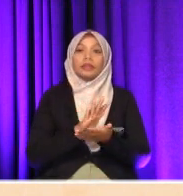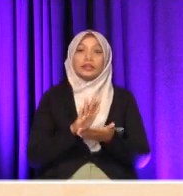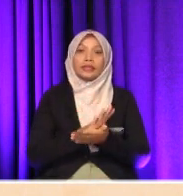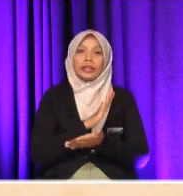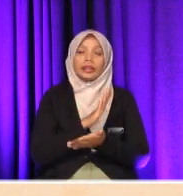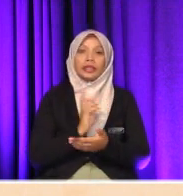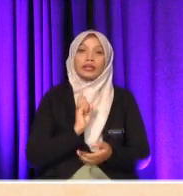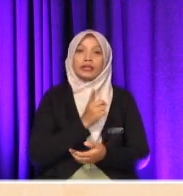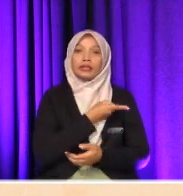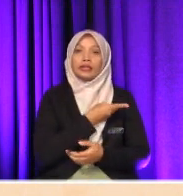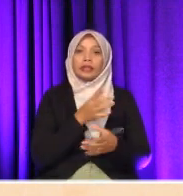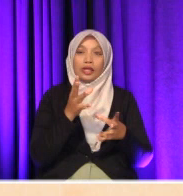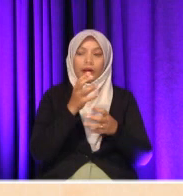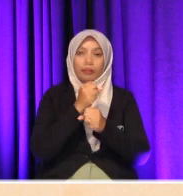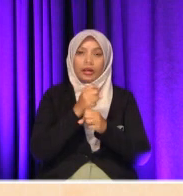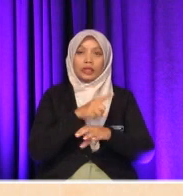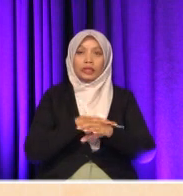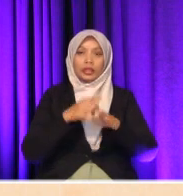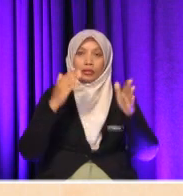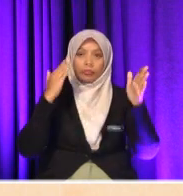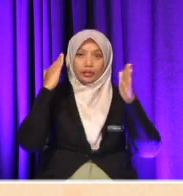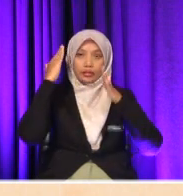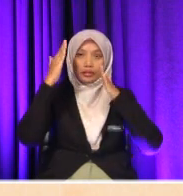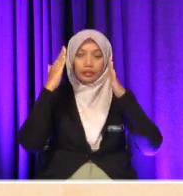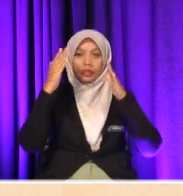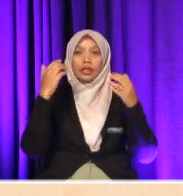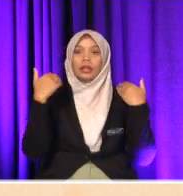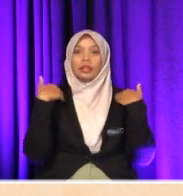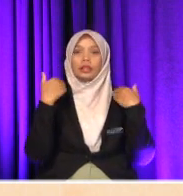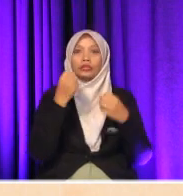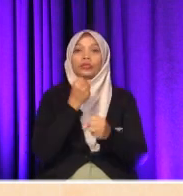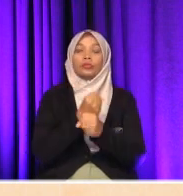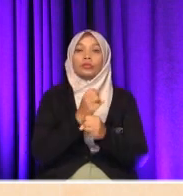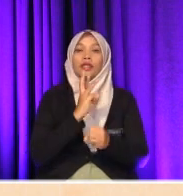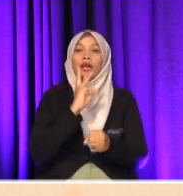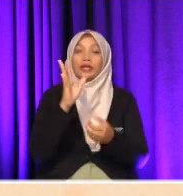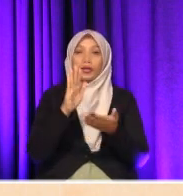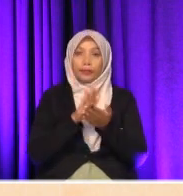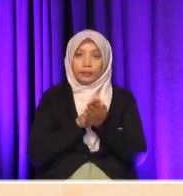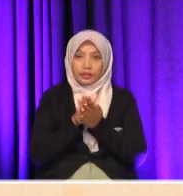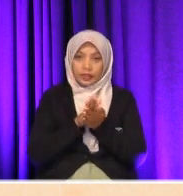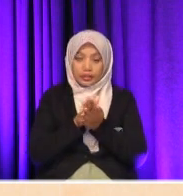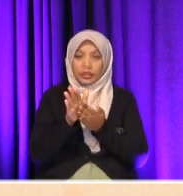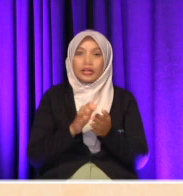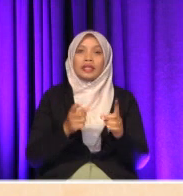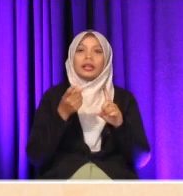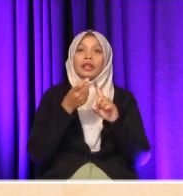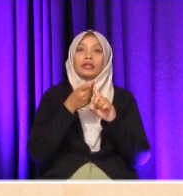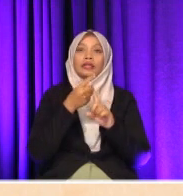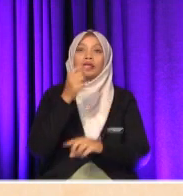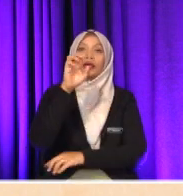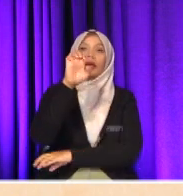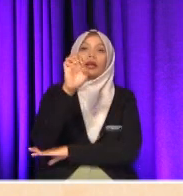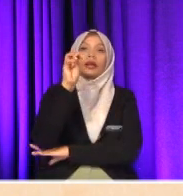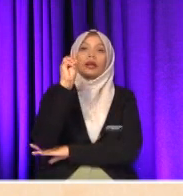di Indonesia ada bakalan atau sumber air bersih yaitu dari empangan Oke